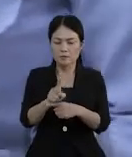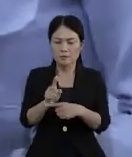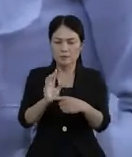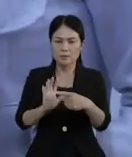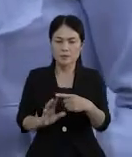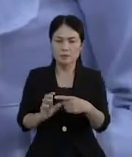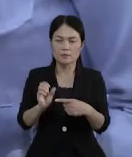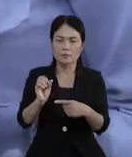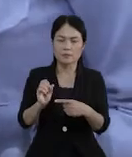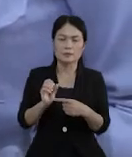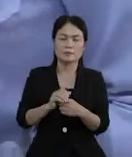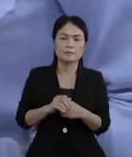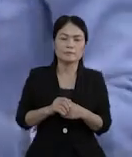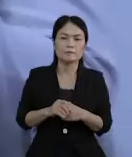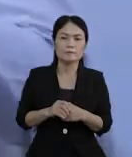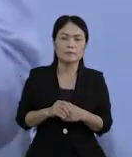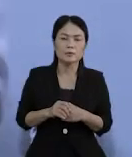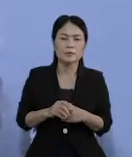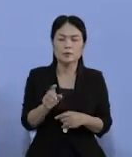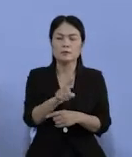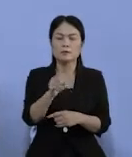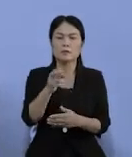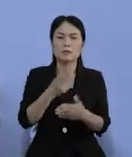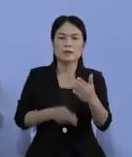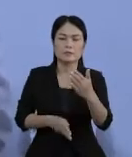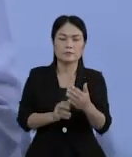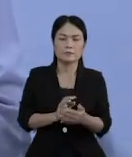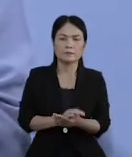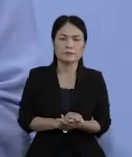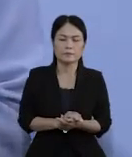pram, pram lịt. Hãy cho cái xua rộ ấy còn.